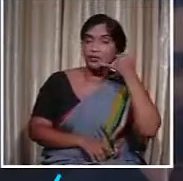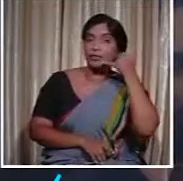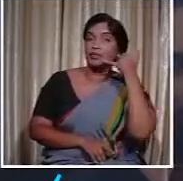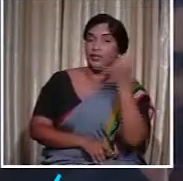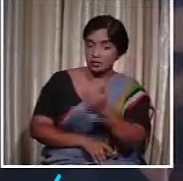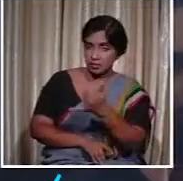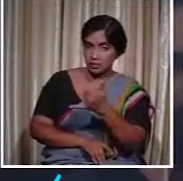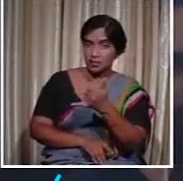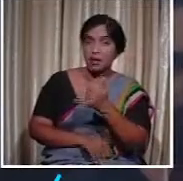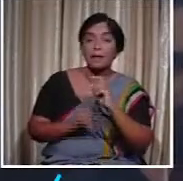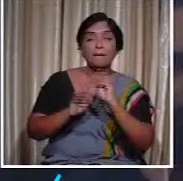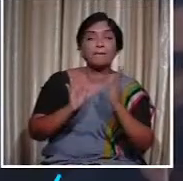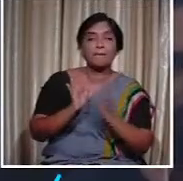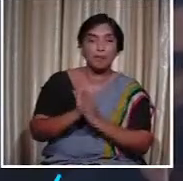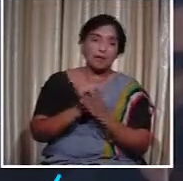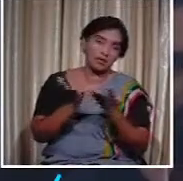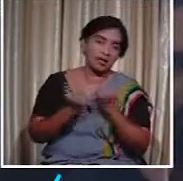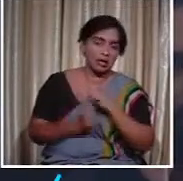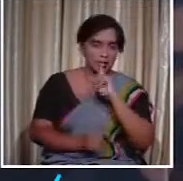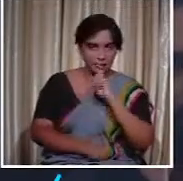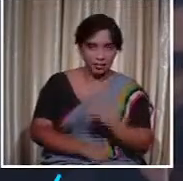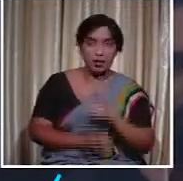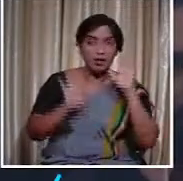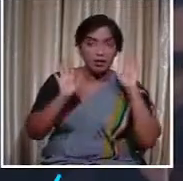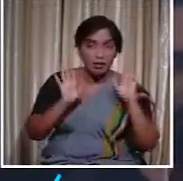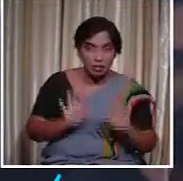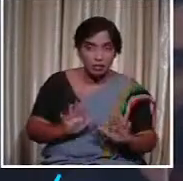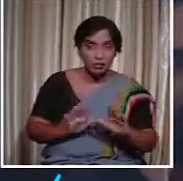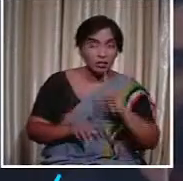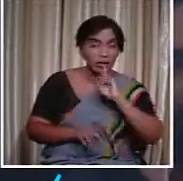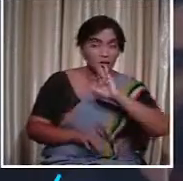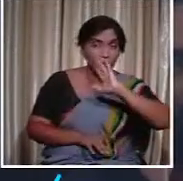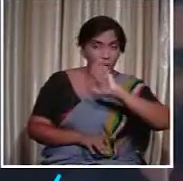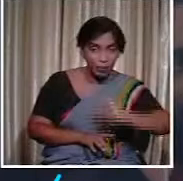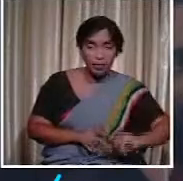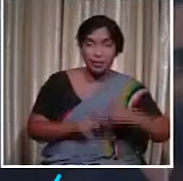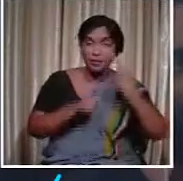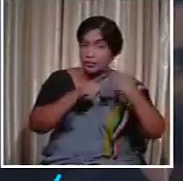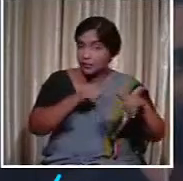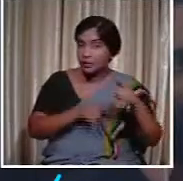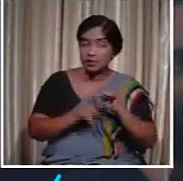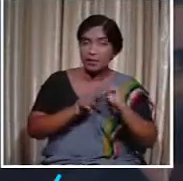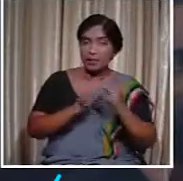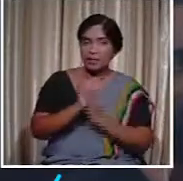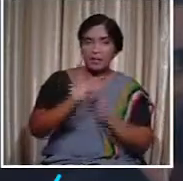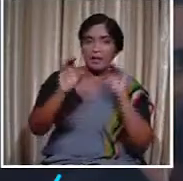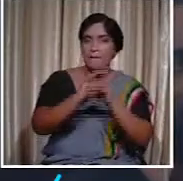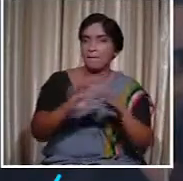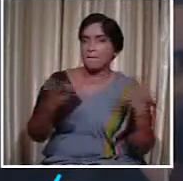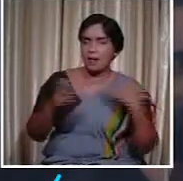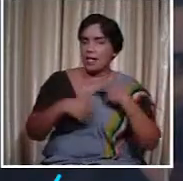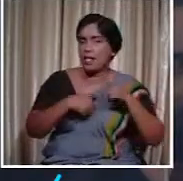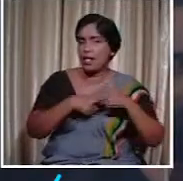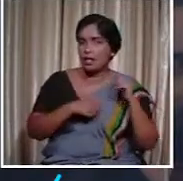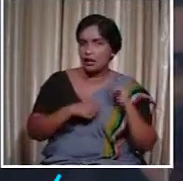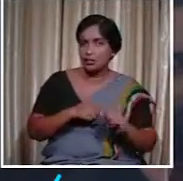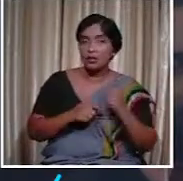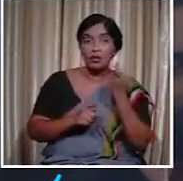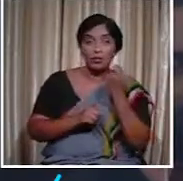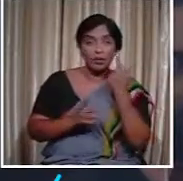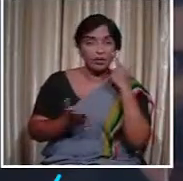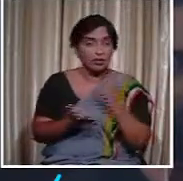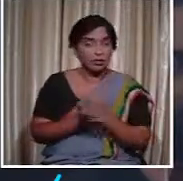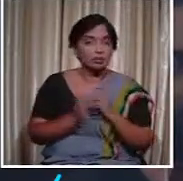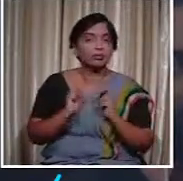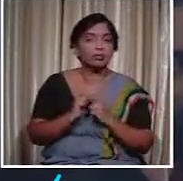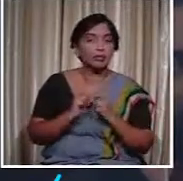කතා කරලා අගමැතිකම බාර ගන්න කිව්වා. නමුත් එහෙම අඬ ගහපු පල්ලියට අගමැති ධූර බාර ගන්න බෑ. මොකද හේතුව ආර්ථික ප්‍රශ්නය